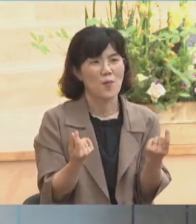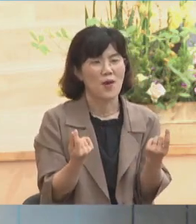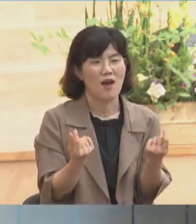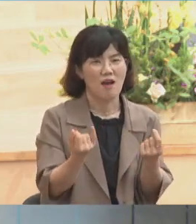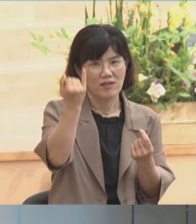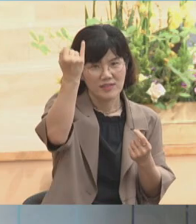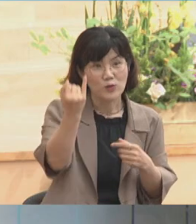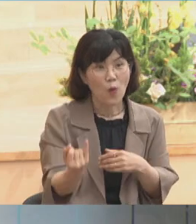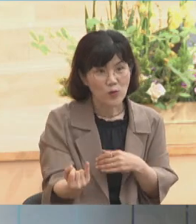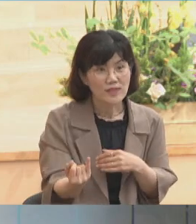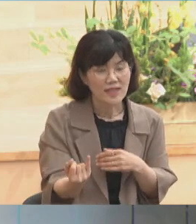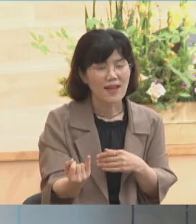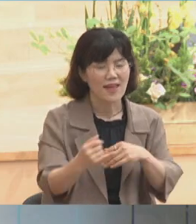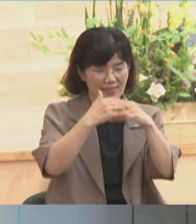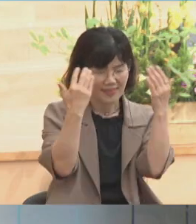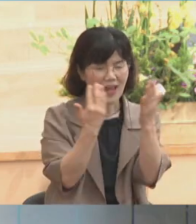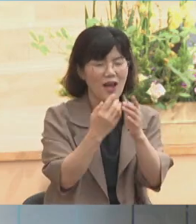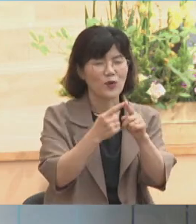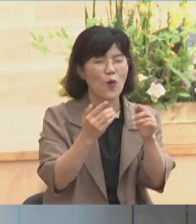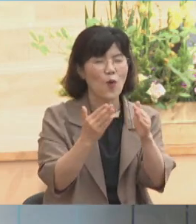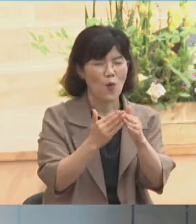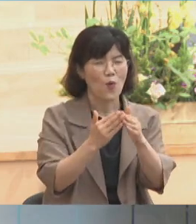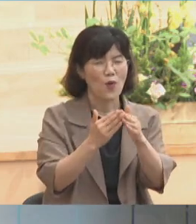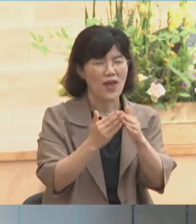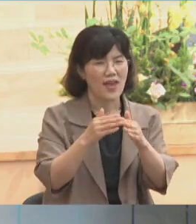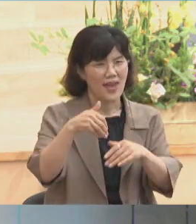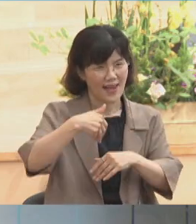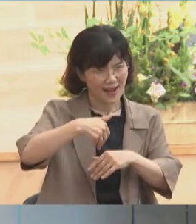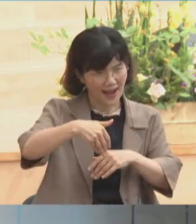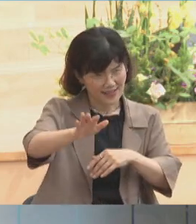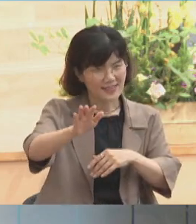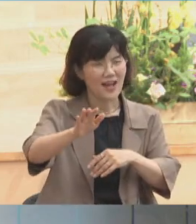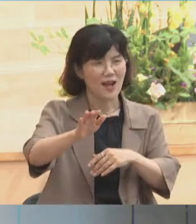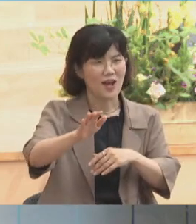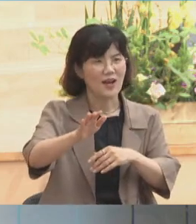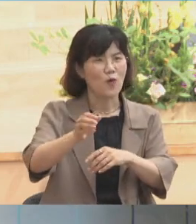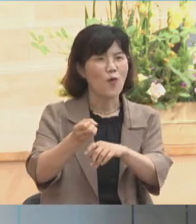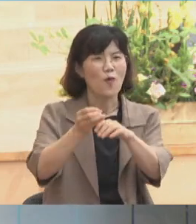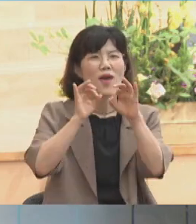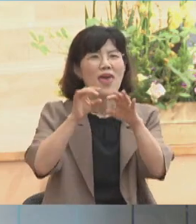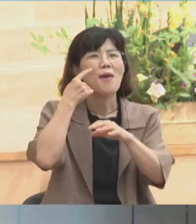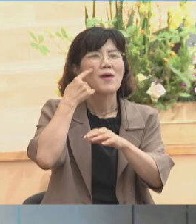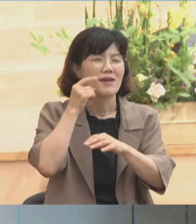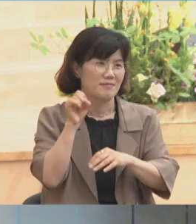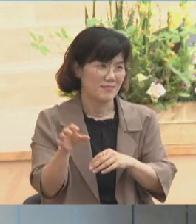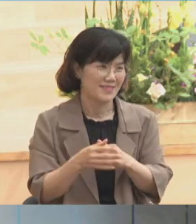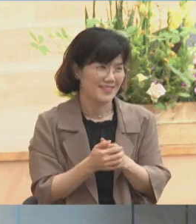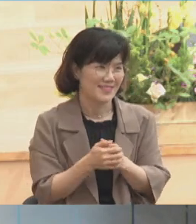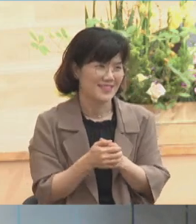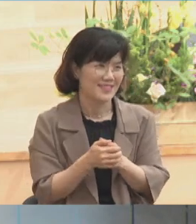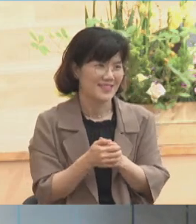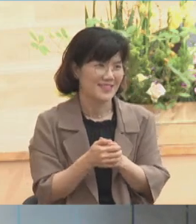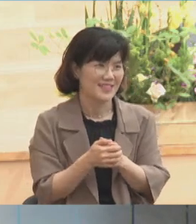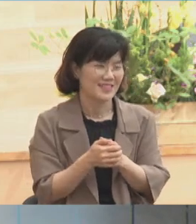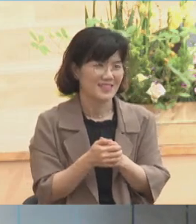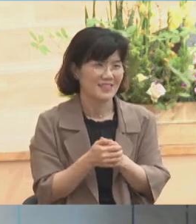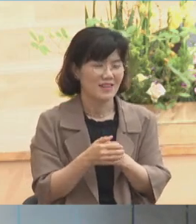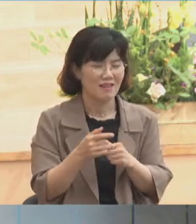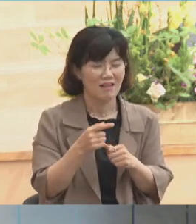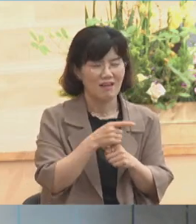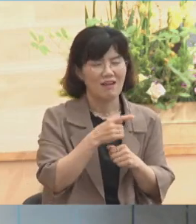언니와 동생들에게 모두 교회에 가자고 이야기해라 하셨습니다. 하나님이 엄마를 통해서 우리